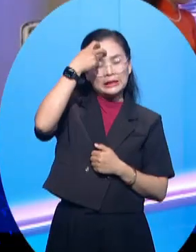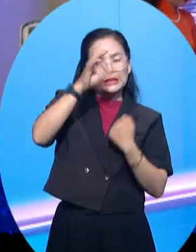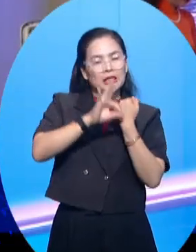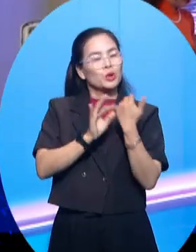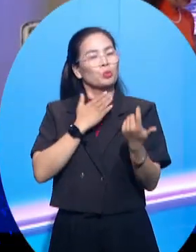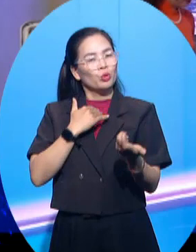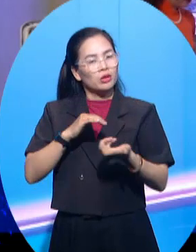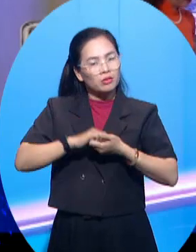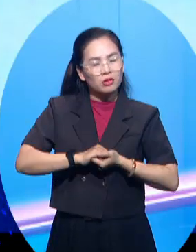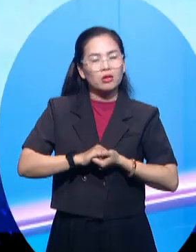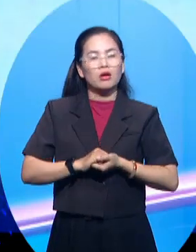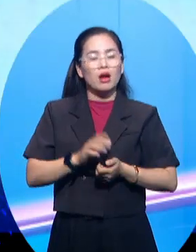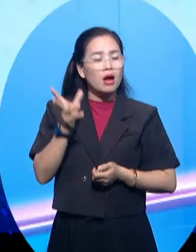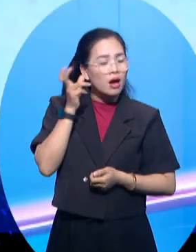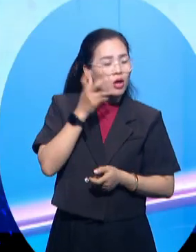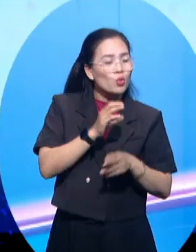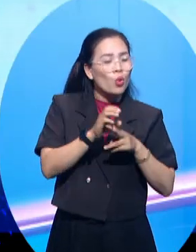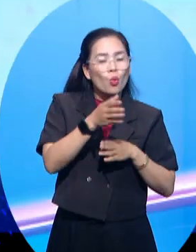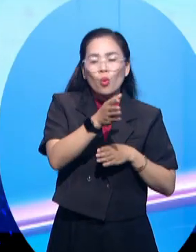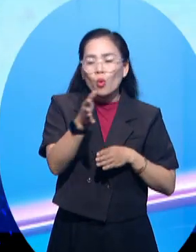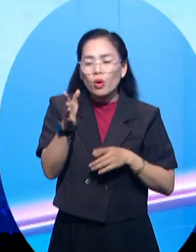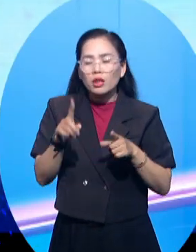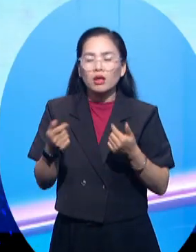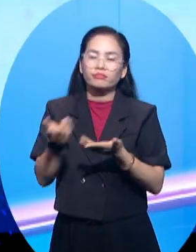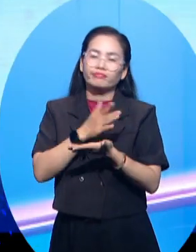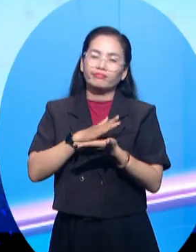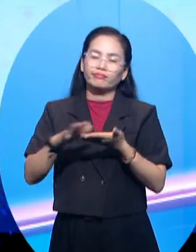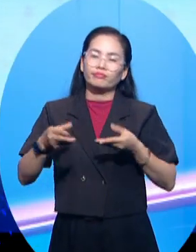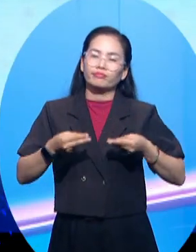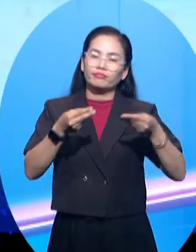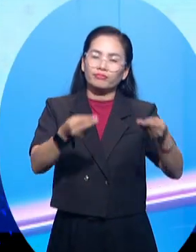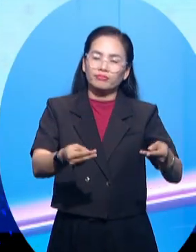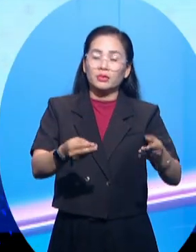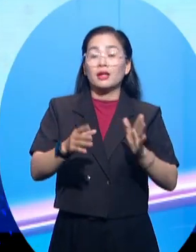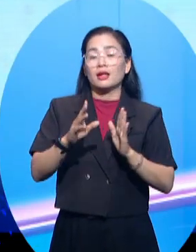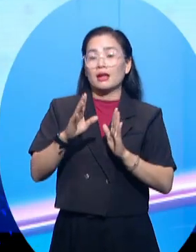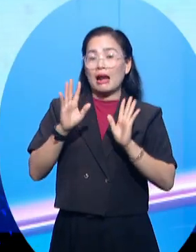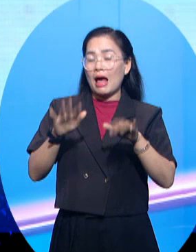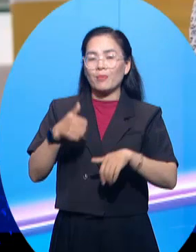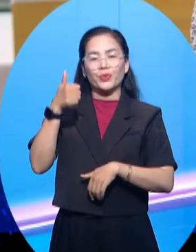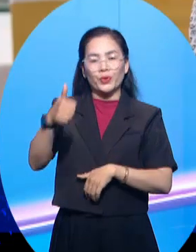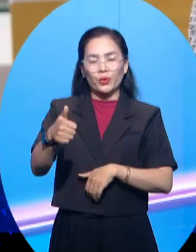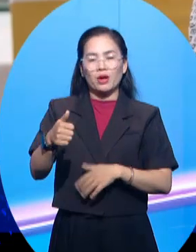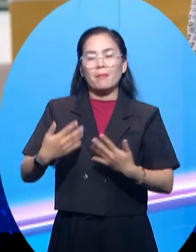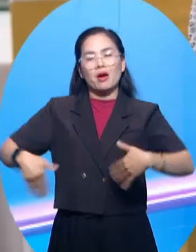này và cam kết sẽ luôn lắng nghe các nhu cầu để tìm ra giải pháp tối ưu, không chỉ giúp nâng cao năng suất mà còn bảo vệ